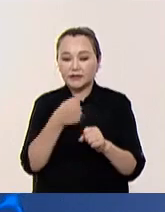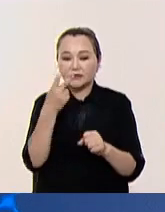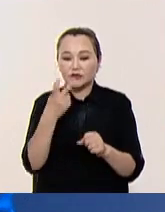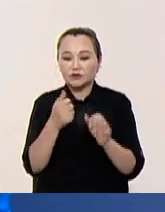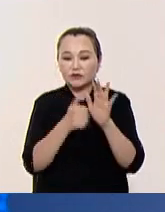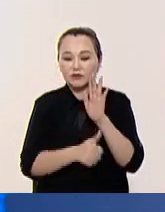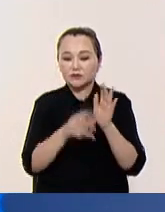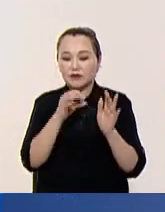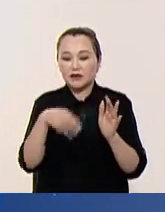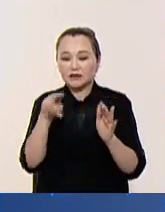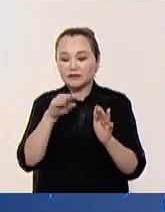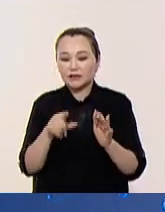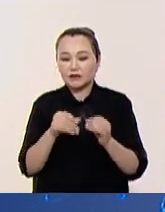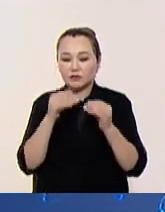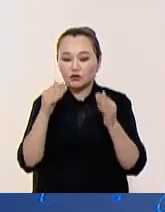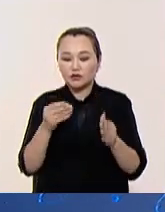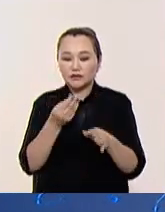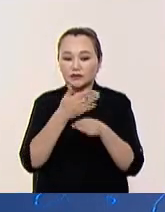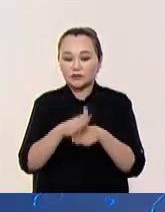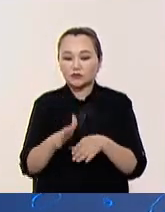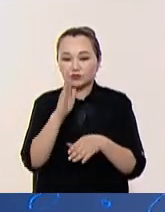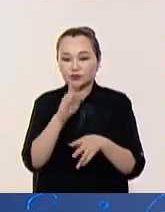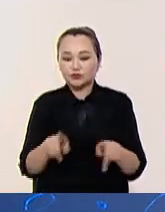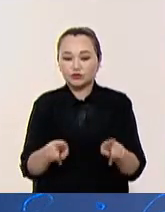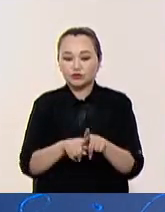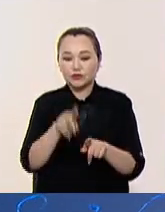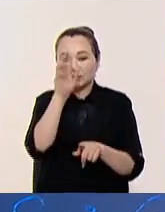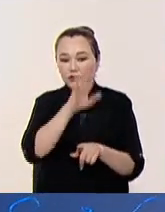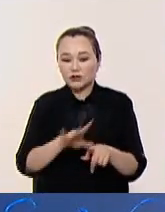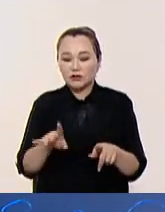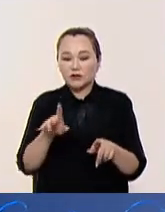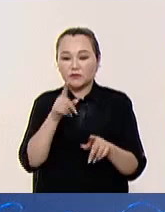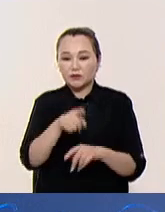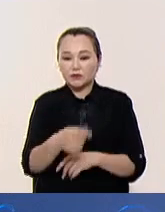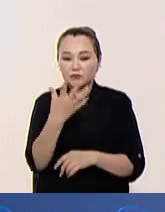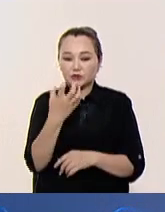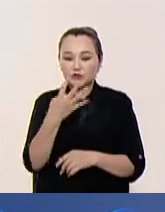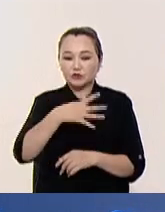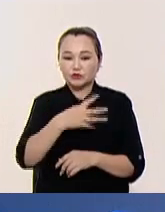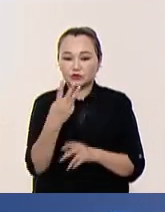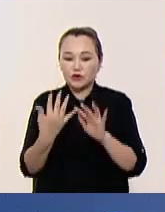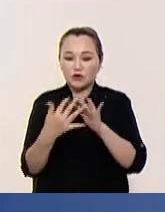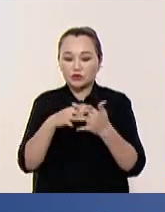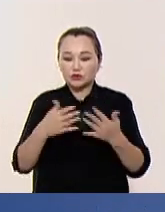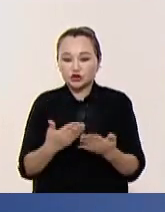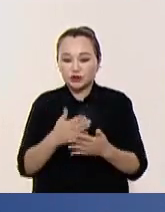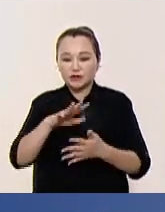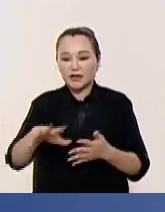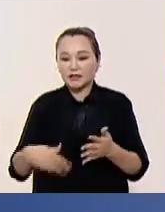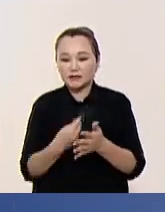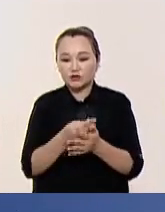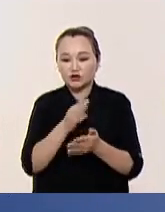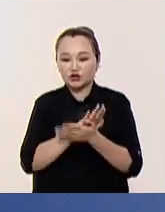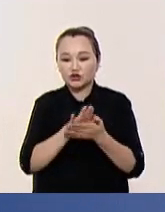260 миллиард теңгеден астам қаржы бөлінсе де, еліміз бойынша 1543 ауылдың тұрғыны әлі күнге дейін